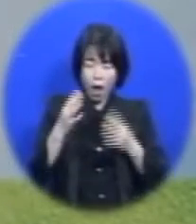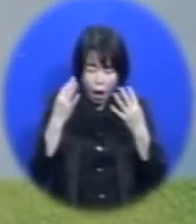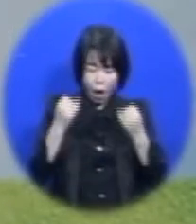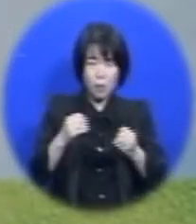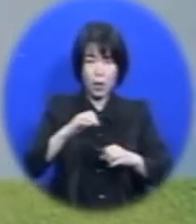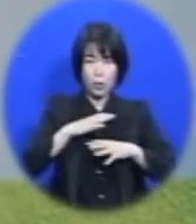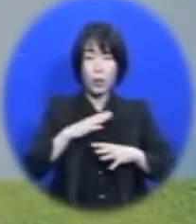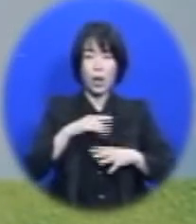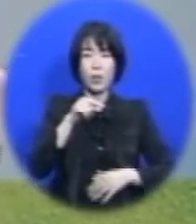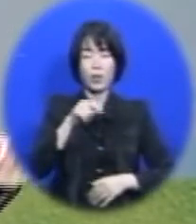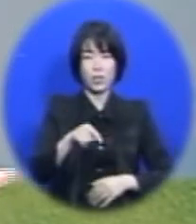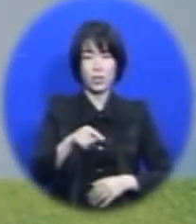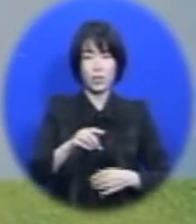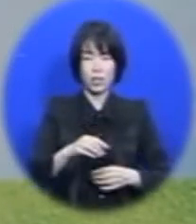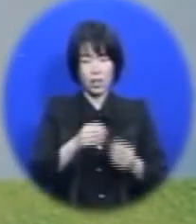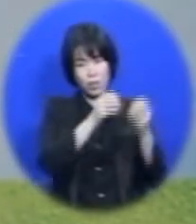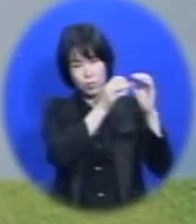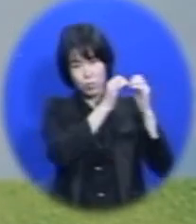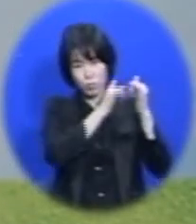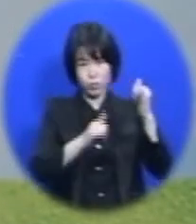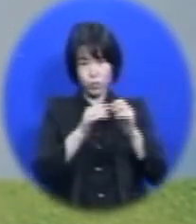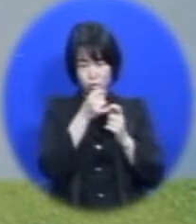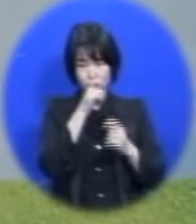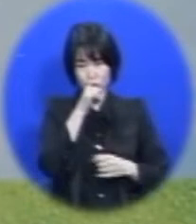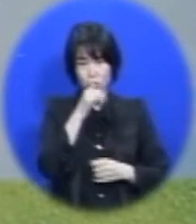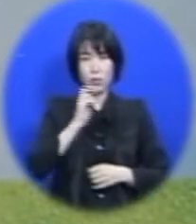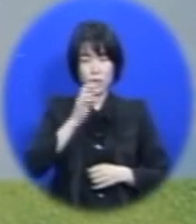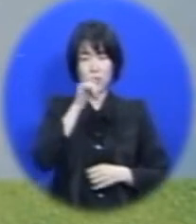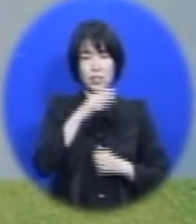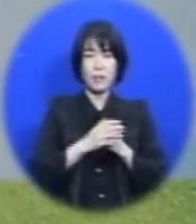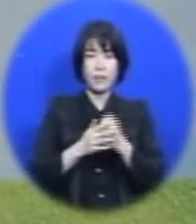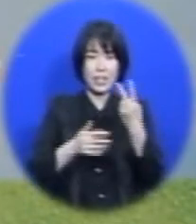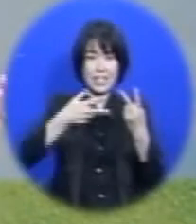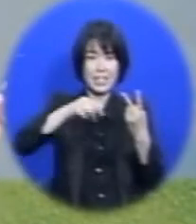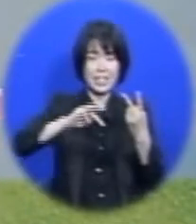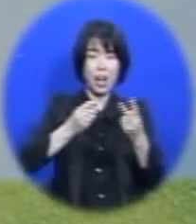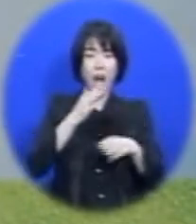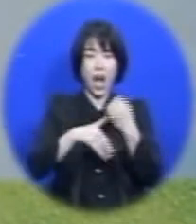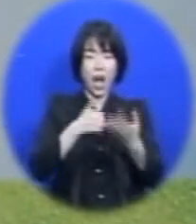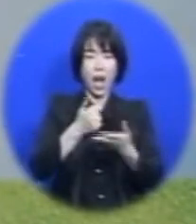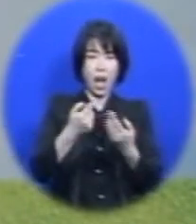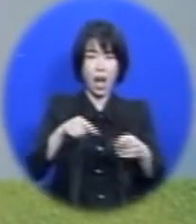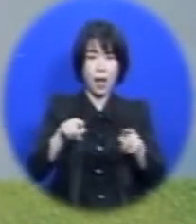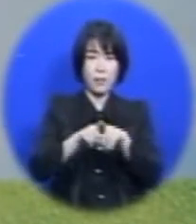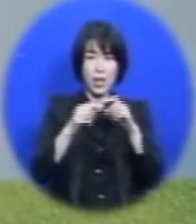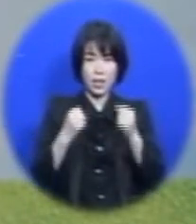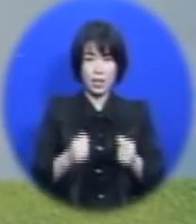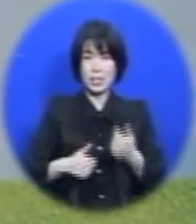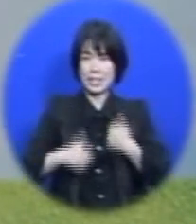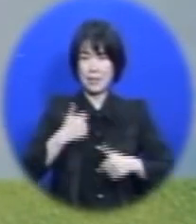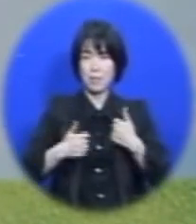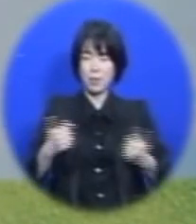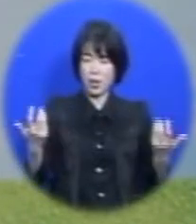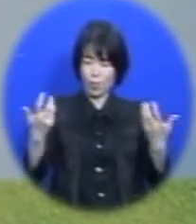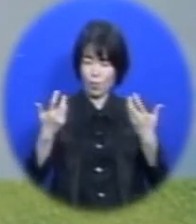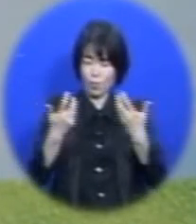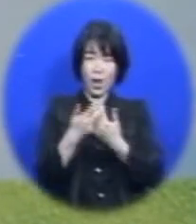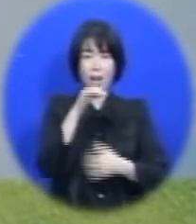산인지에 대해서 쭉 노래합니다. 우선 2절에 보면은 하나님이 함께 계시면 기쁨이